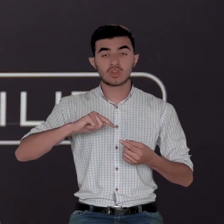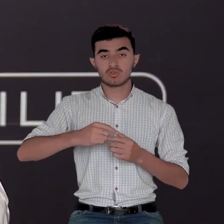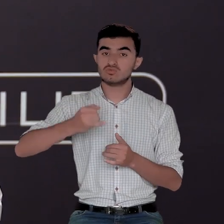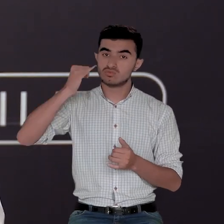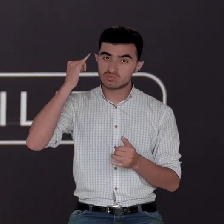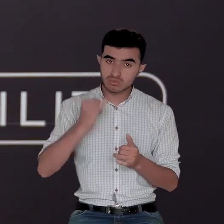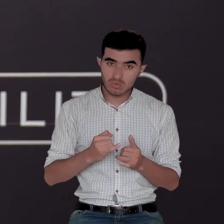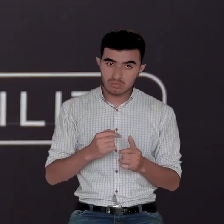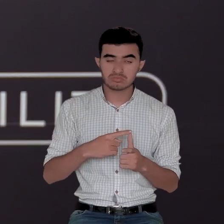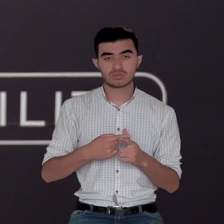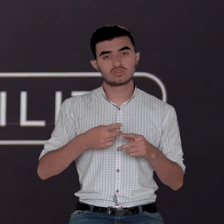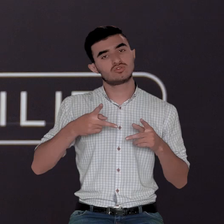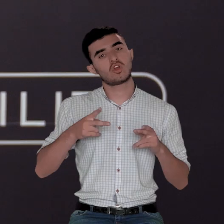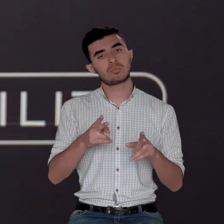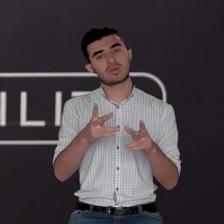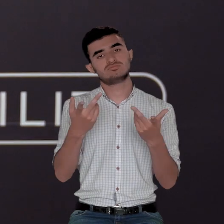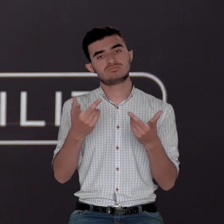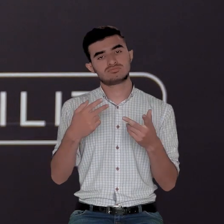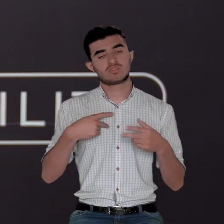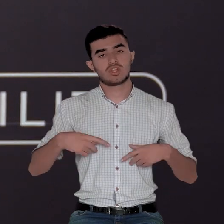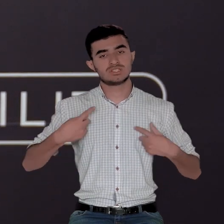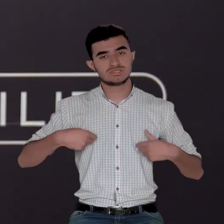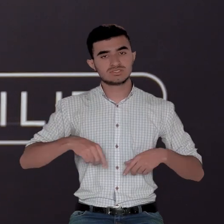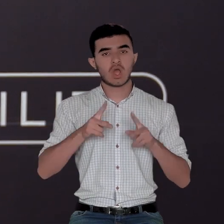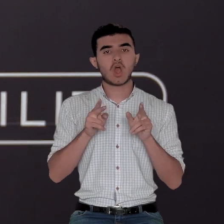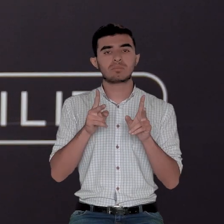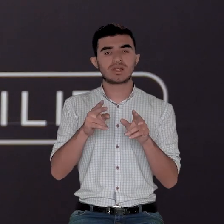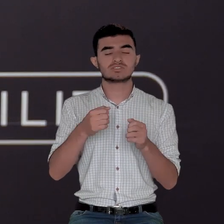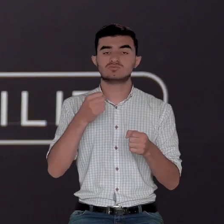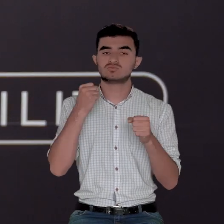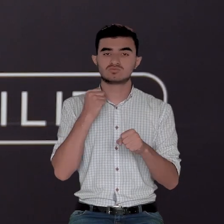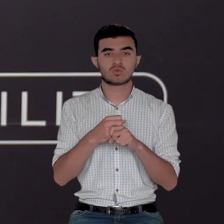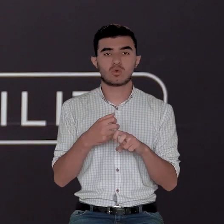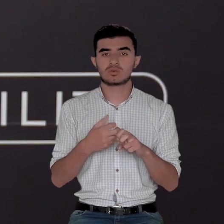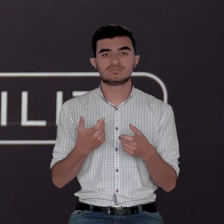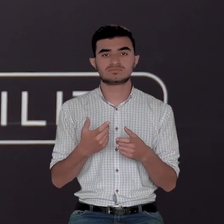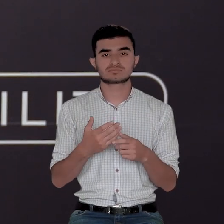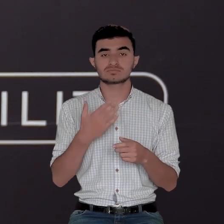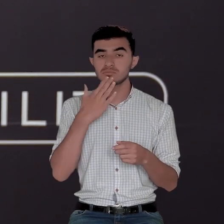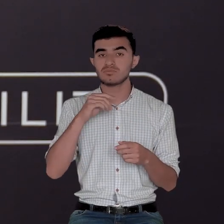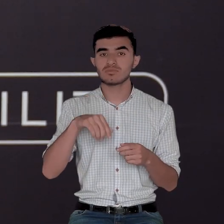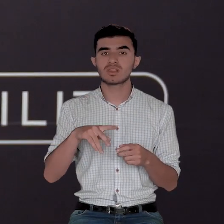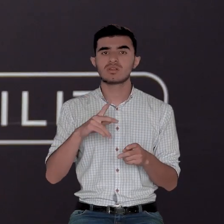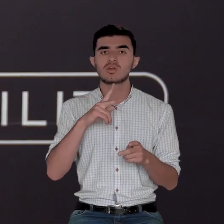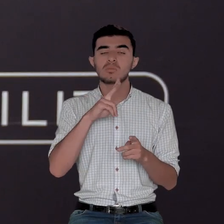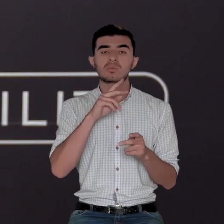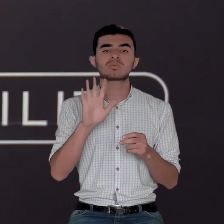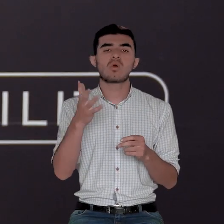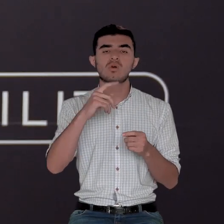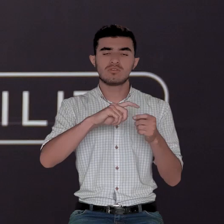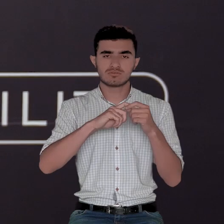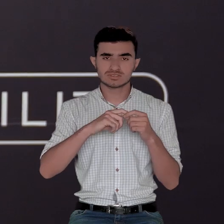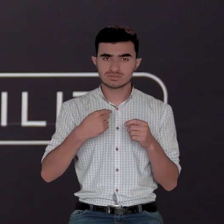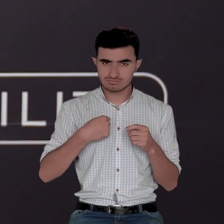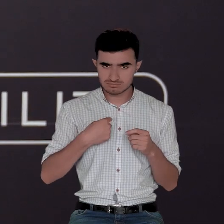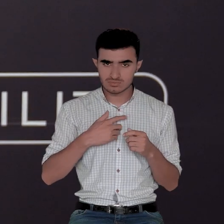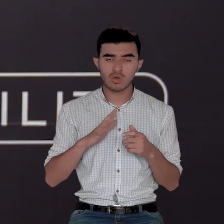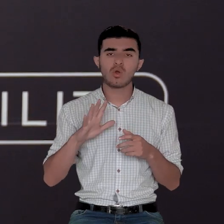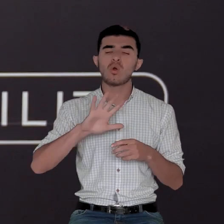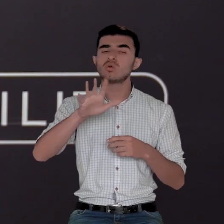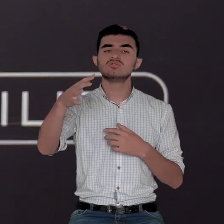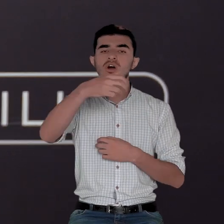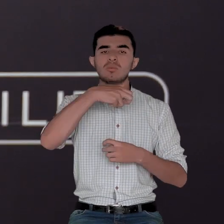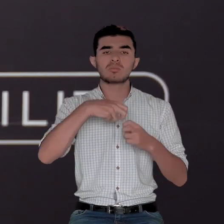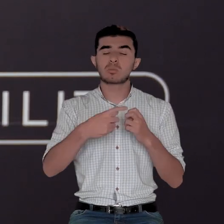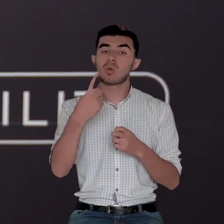बताएं जो सारों के साथ common issue हो, I think that the one thing that is the cause of most problems with a lot of people is